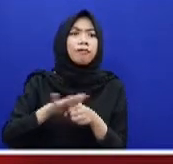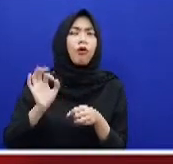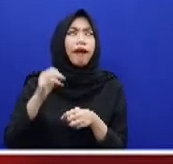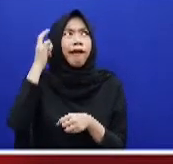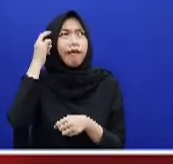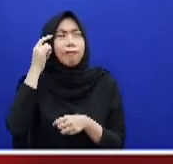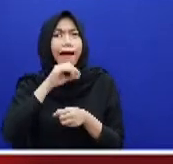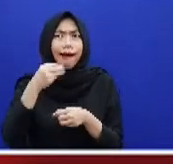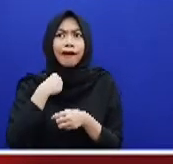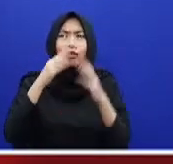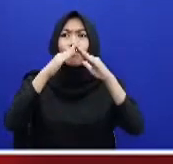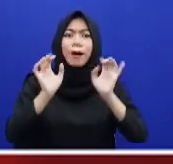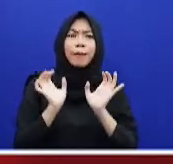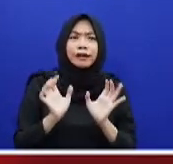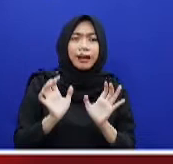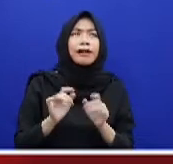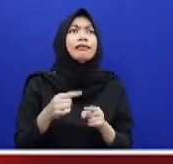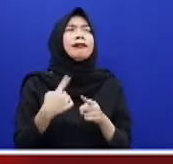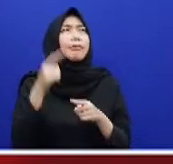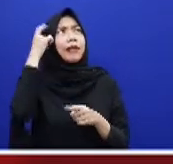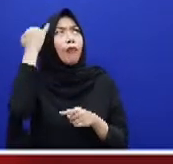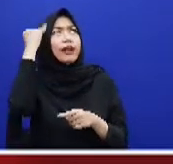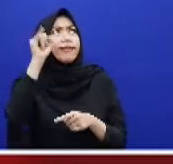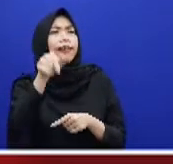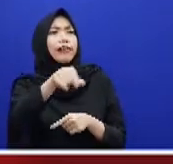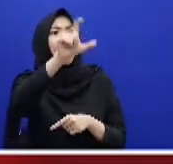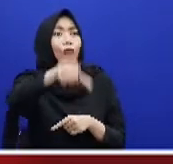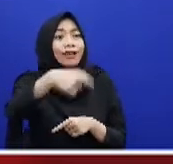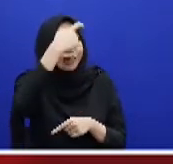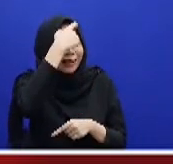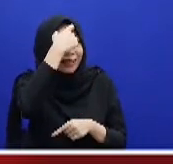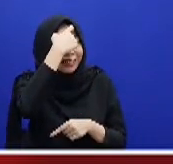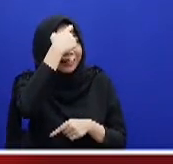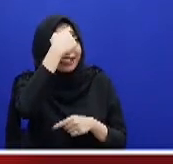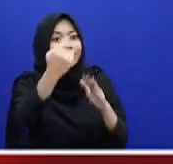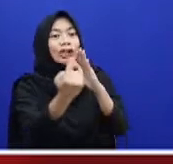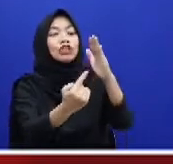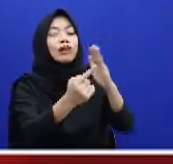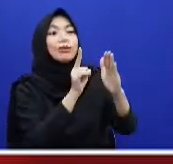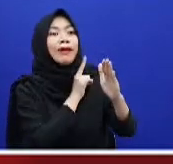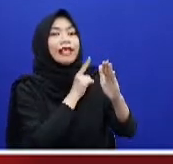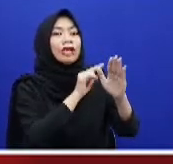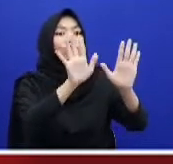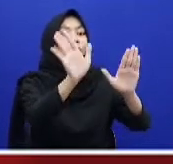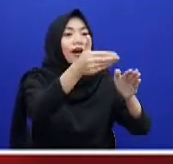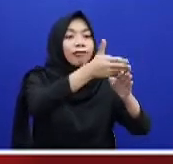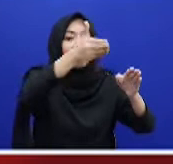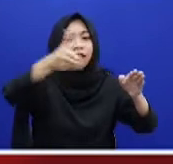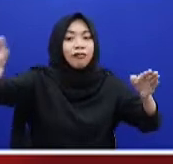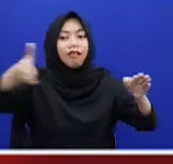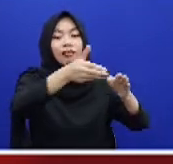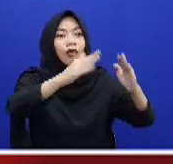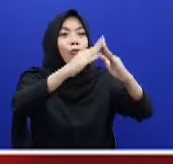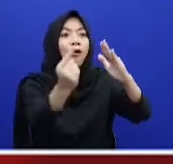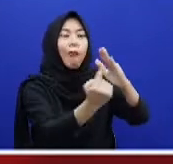bikin untuk makan pasien insoman untuk 10 hari mereka iso makan mereka bingung karena karena